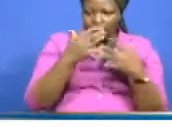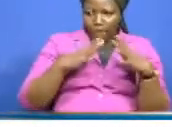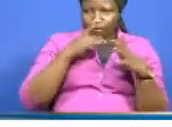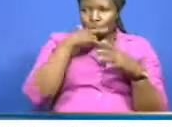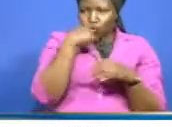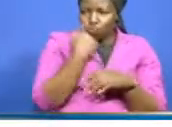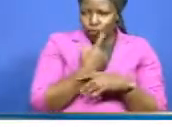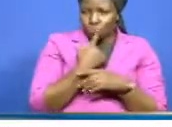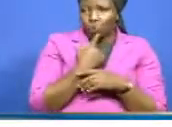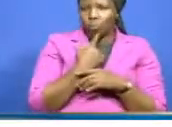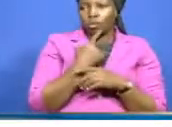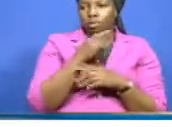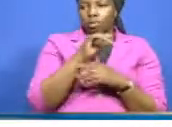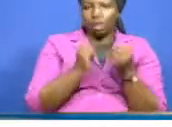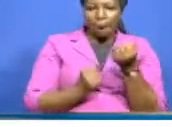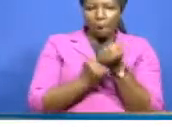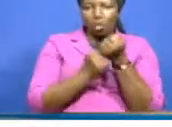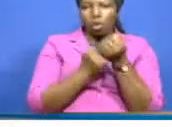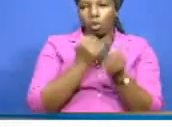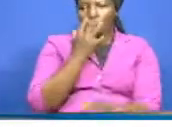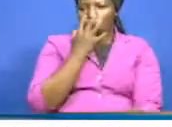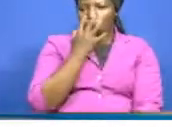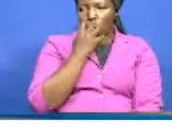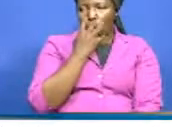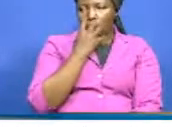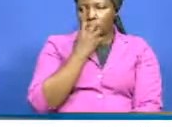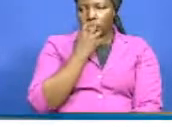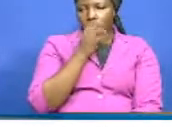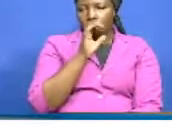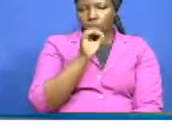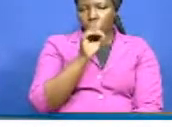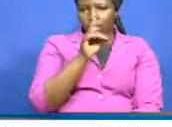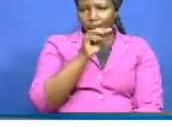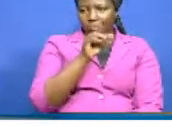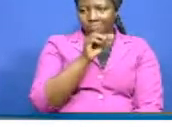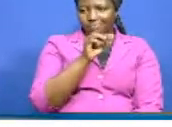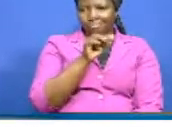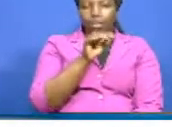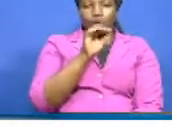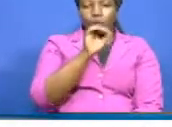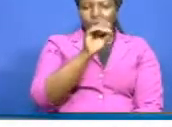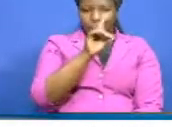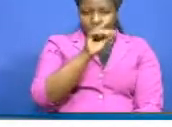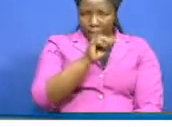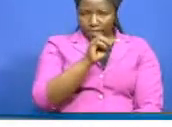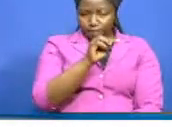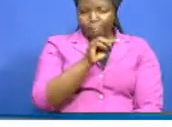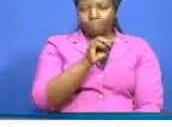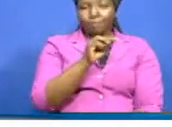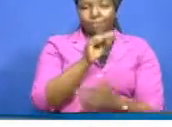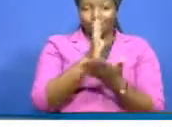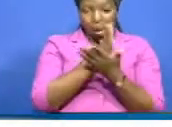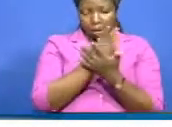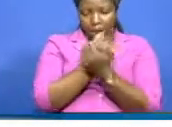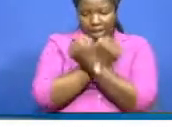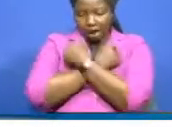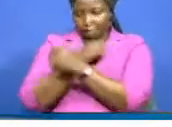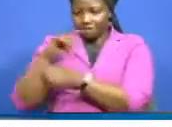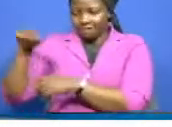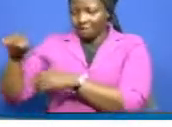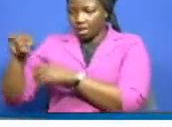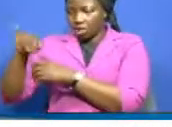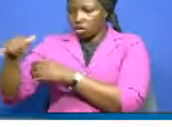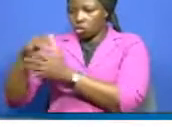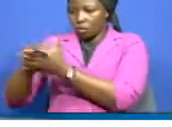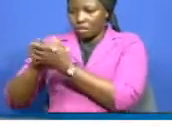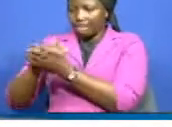ni wa ODM. Kuna ambao wa ODM ambao hawapendi hawa wa Jubilee. Watasema kwa sababu